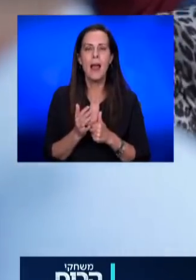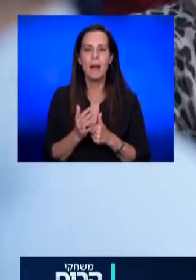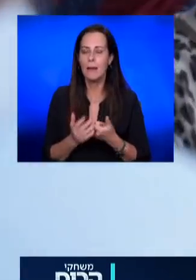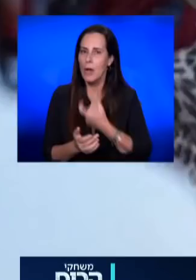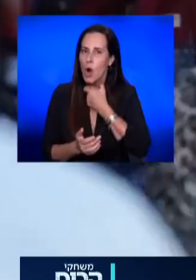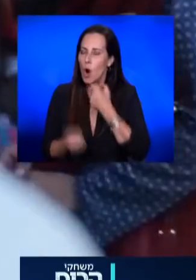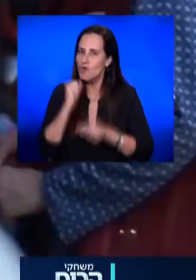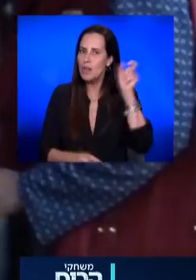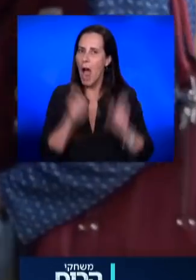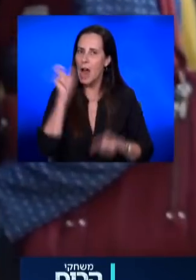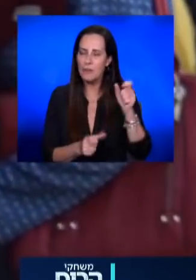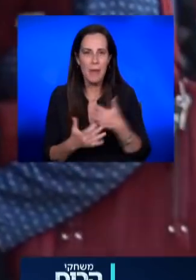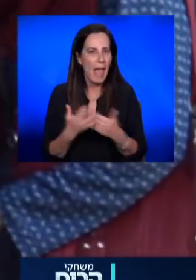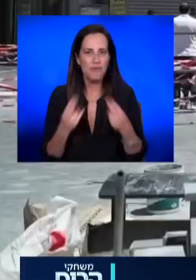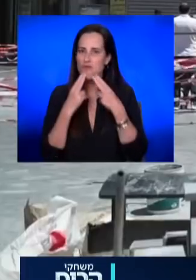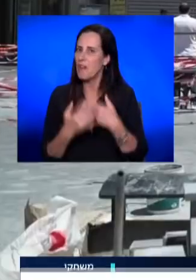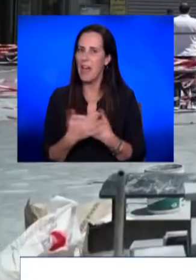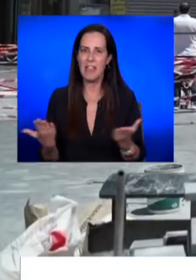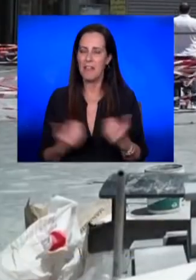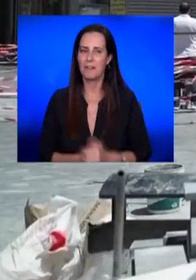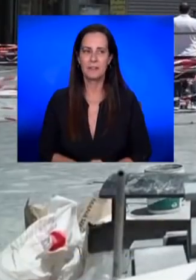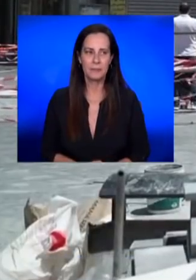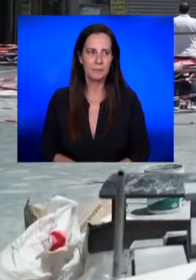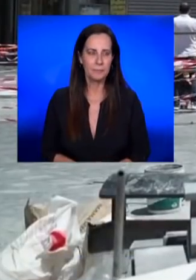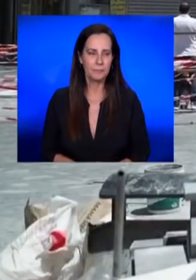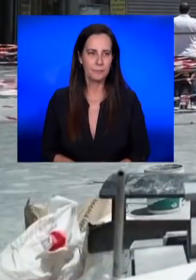למצוקות של האזרחים לא נראה באופק.